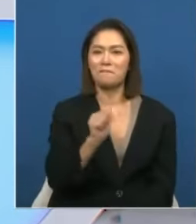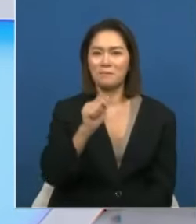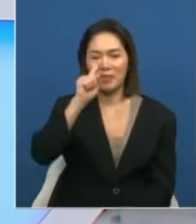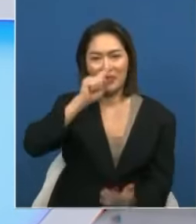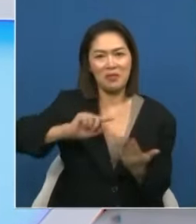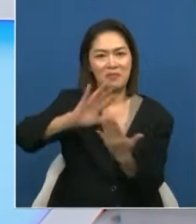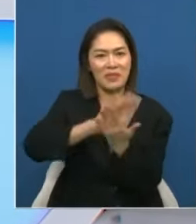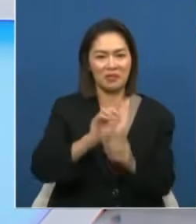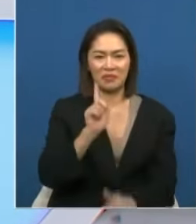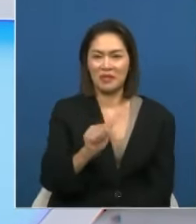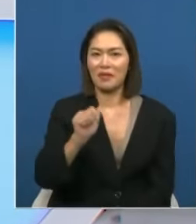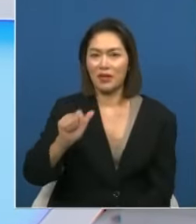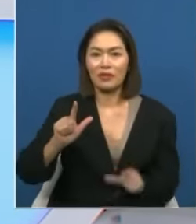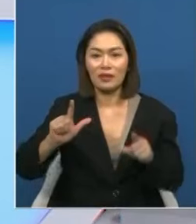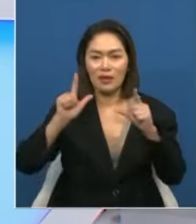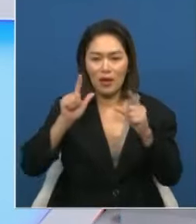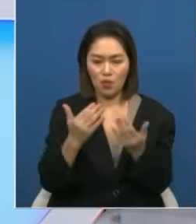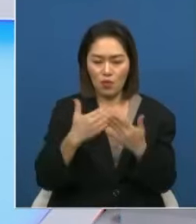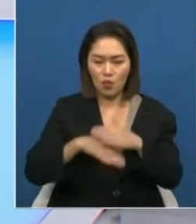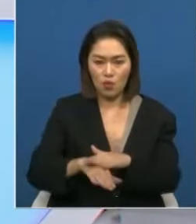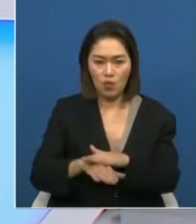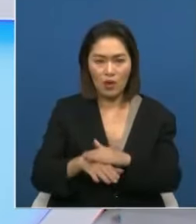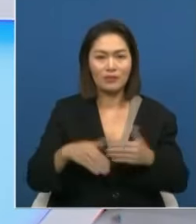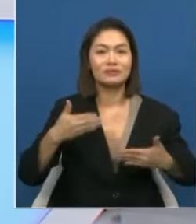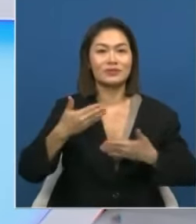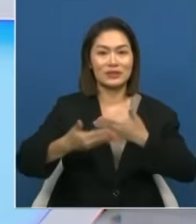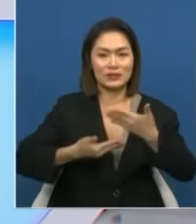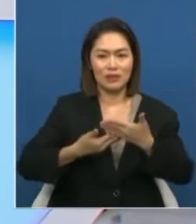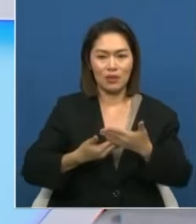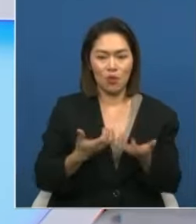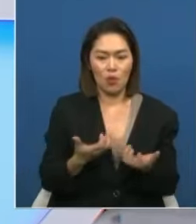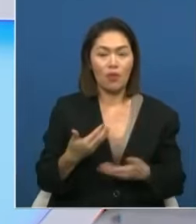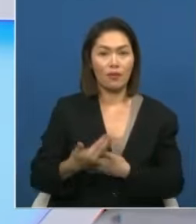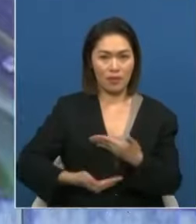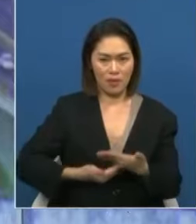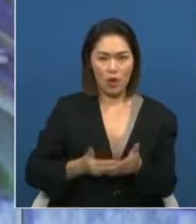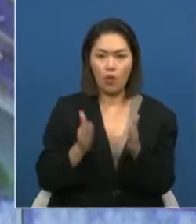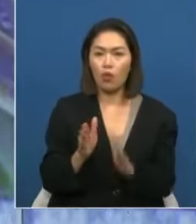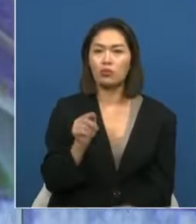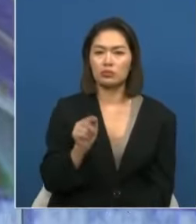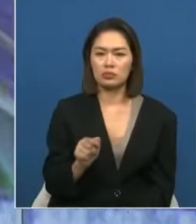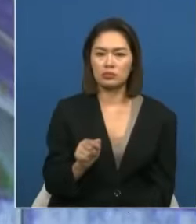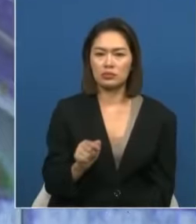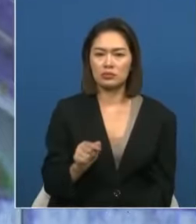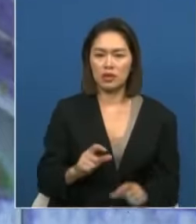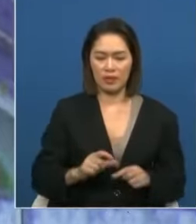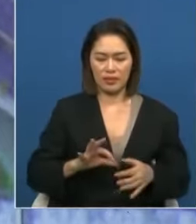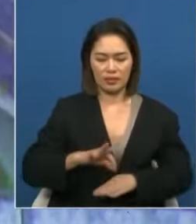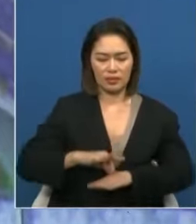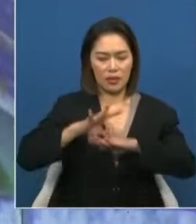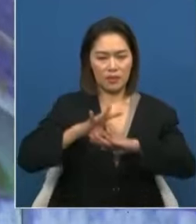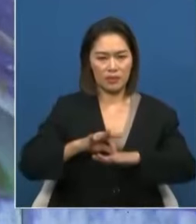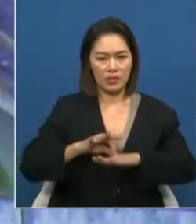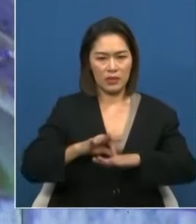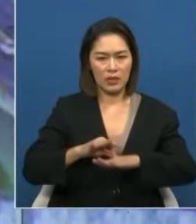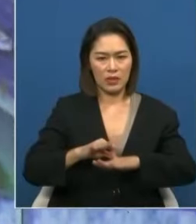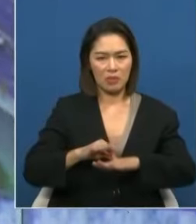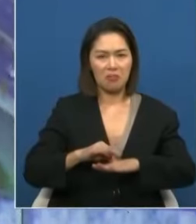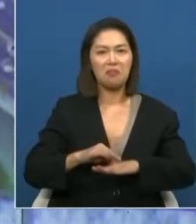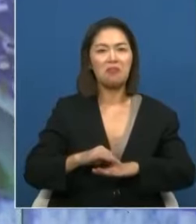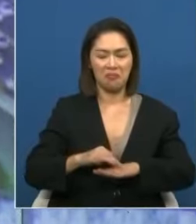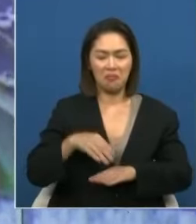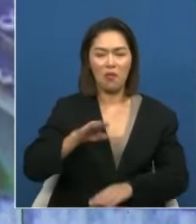เทิงหลายคนเลยได้เข้าไปร่วมอีเวนต์ด้วยในการเปิดตัว บางคนเนี่ยติดตำแหน่งเป็นระดับบอสเป็น